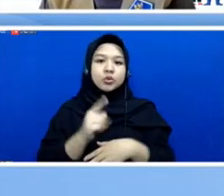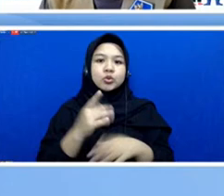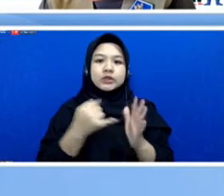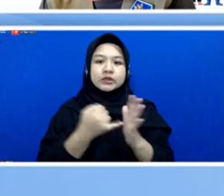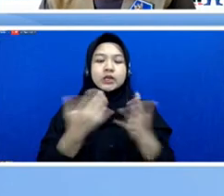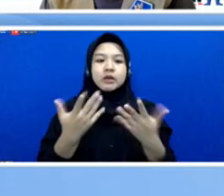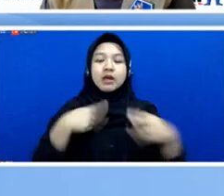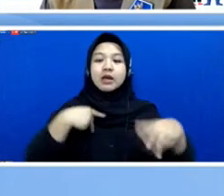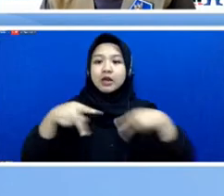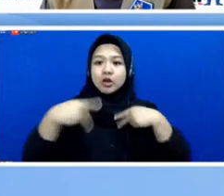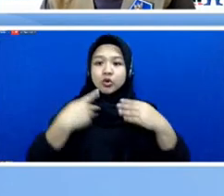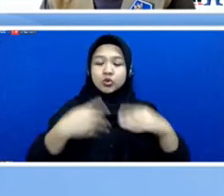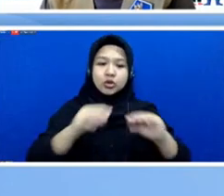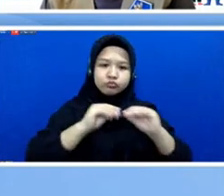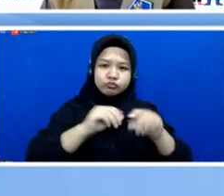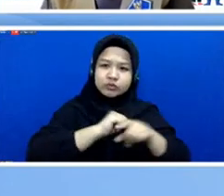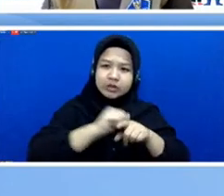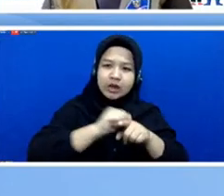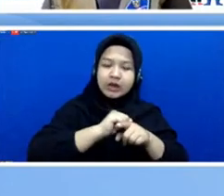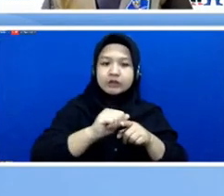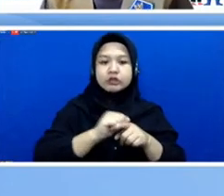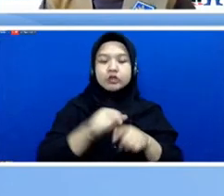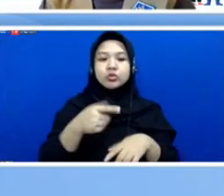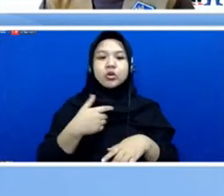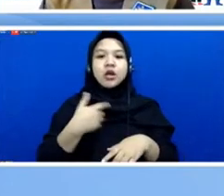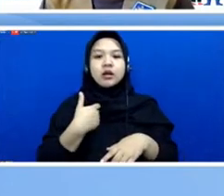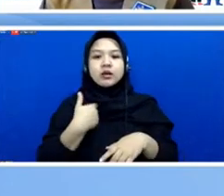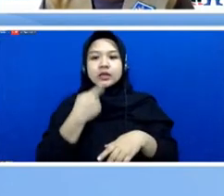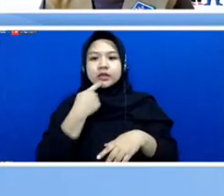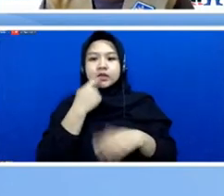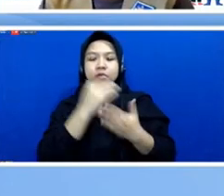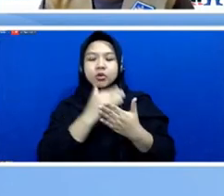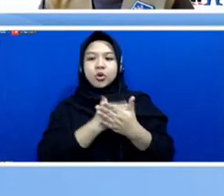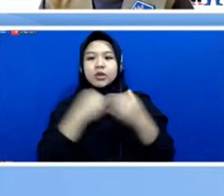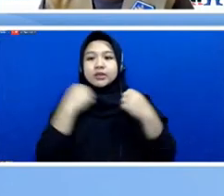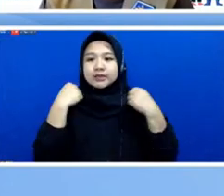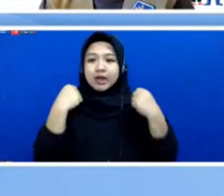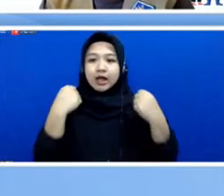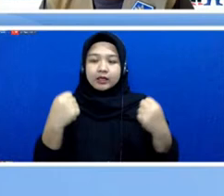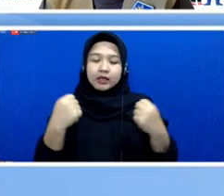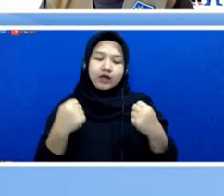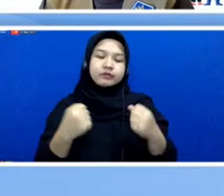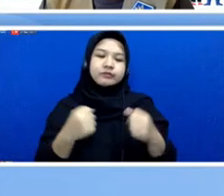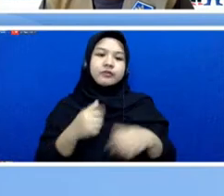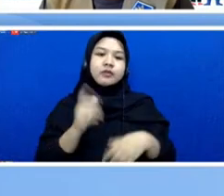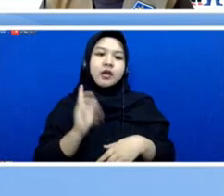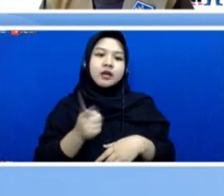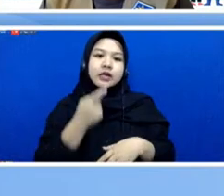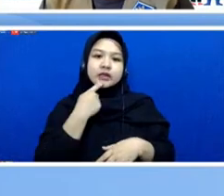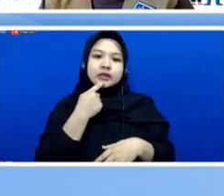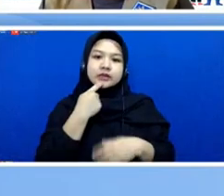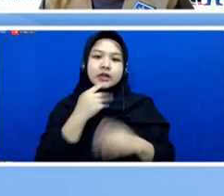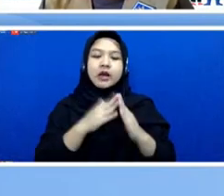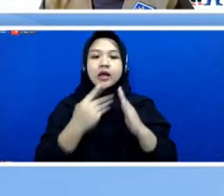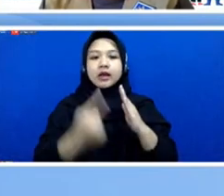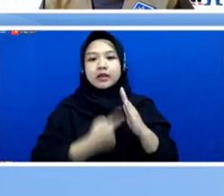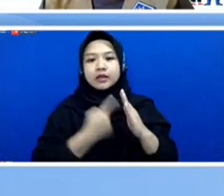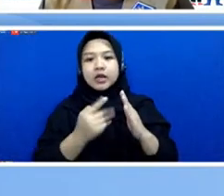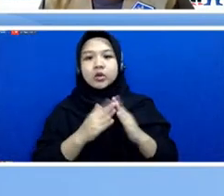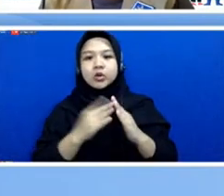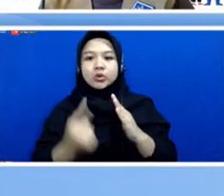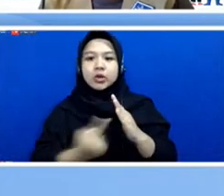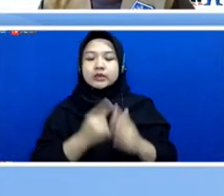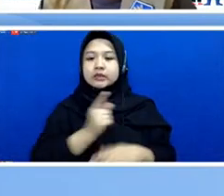relawan yang terlatih oleh kami itu ada mengenai protokol kesehatan, lalu juga ada mengenai karantina dan isolasi